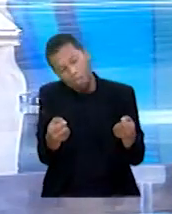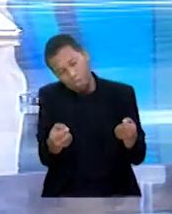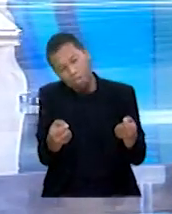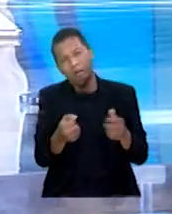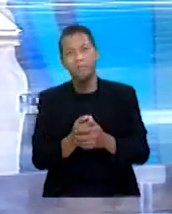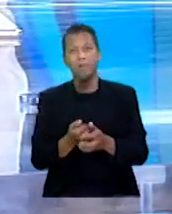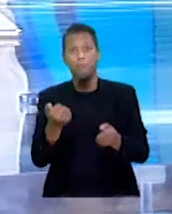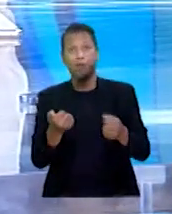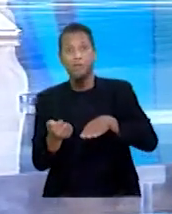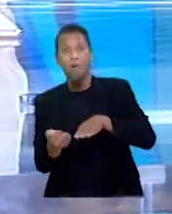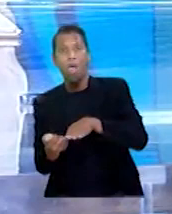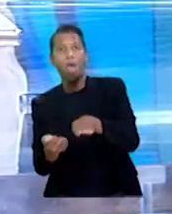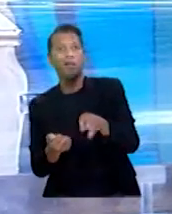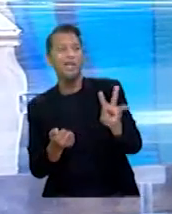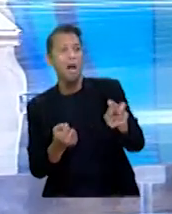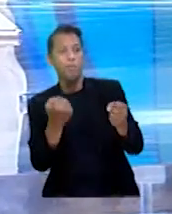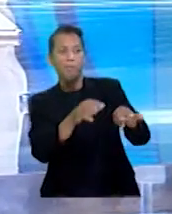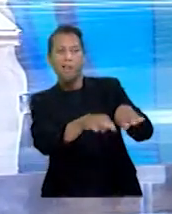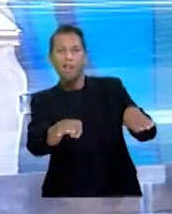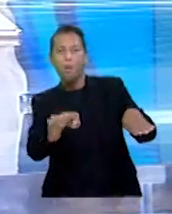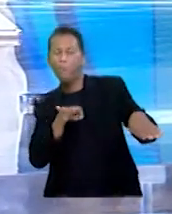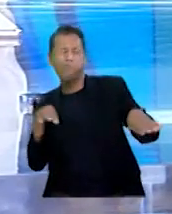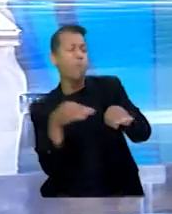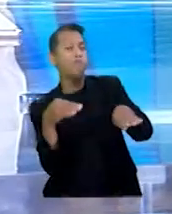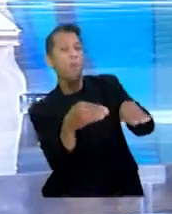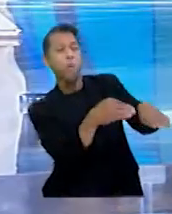Akibatnya bus oleng dan menabrak 3 kendaraan.